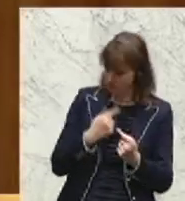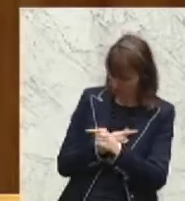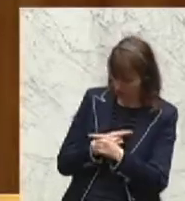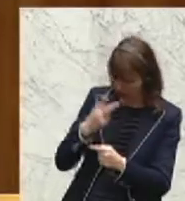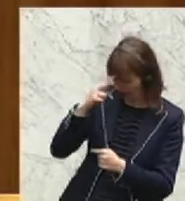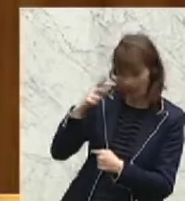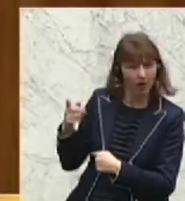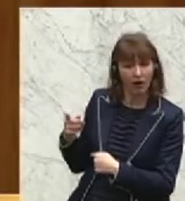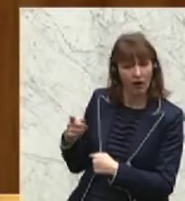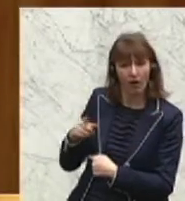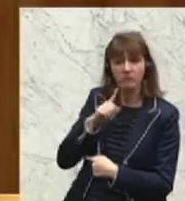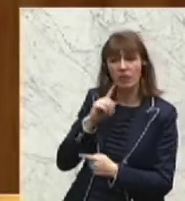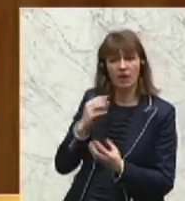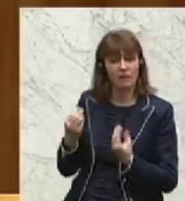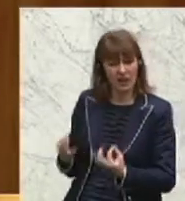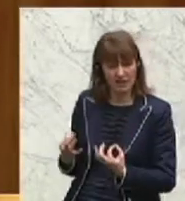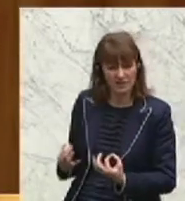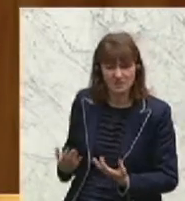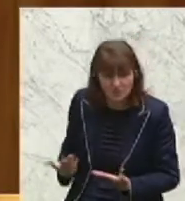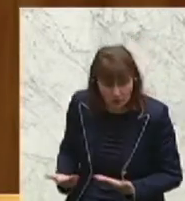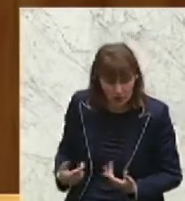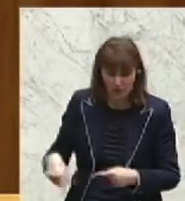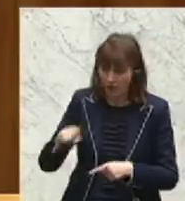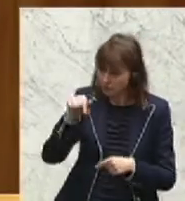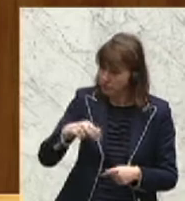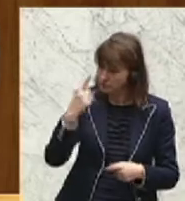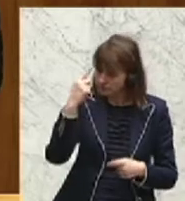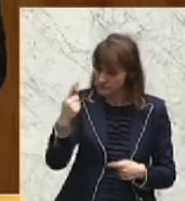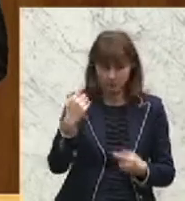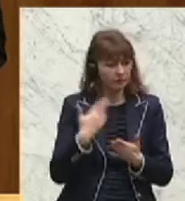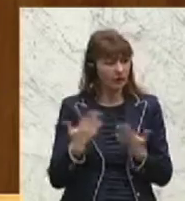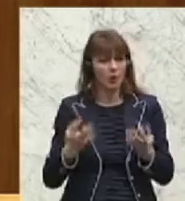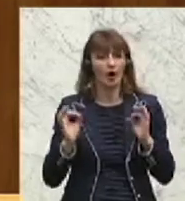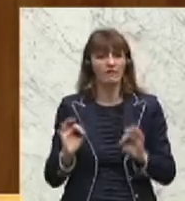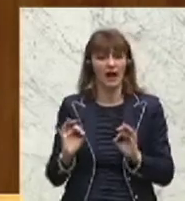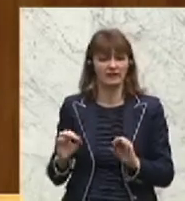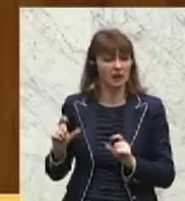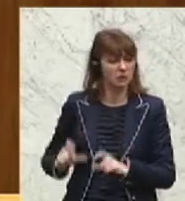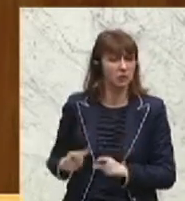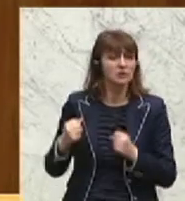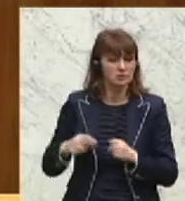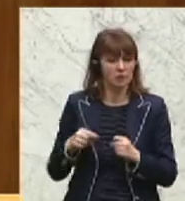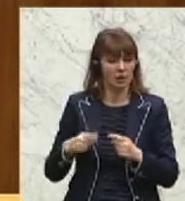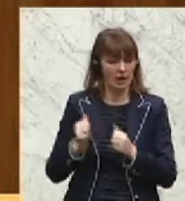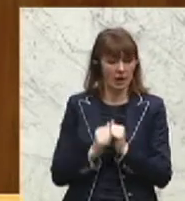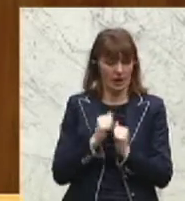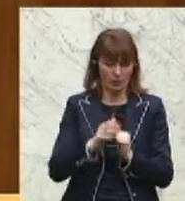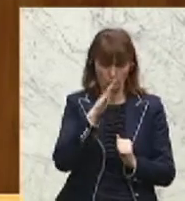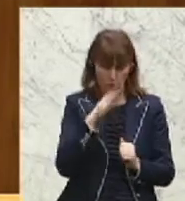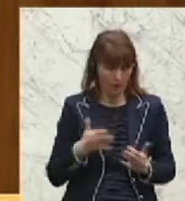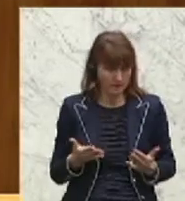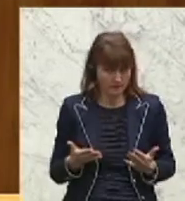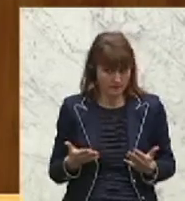uns ein Urteil darüber bilden, wo die wenig Qualifizierten apropos Herren sind. Die sind mit Sicherheit nicht im Rechnungshof zu finden,